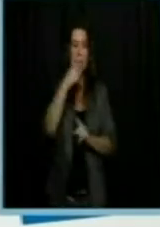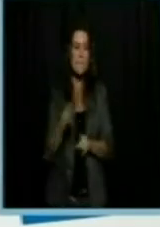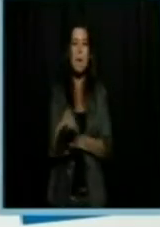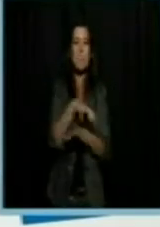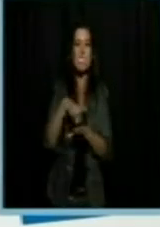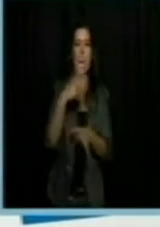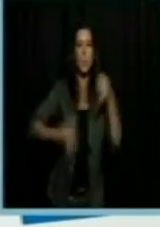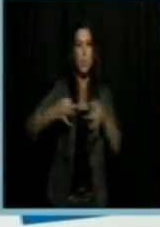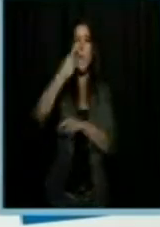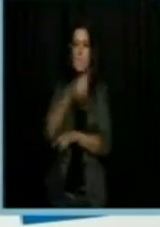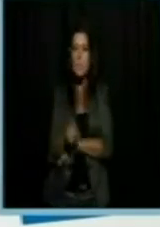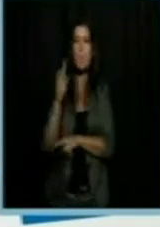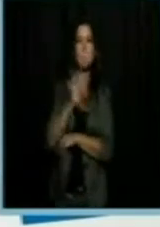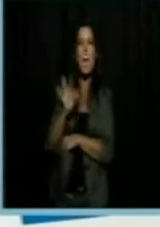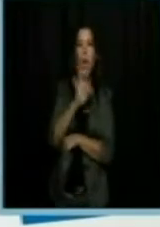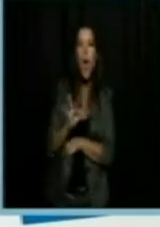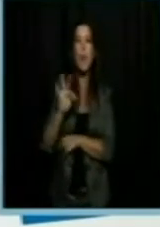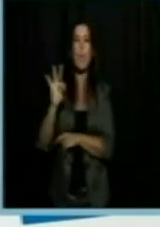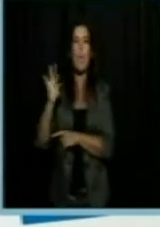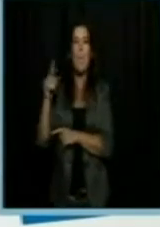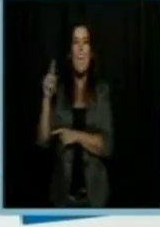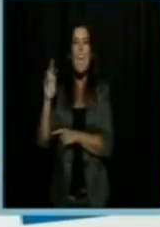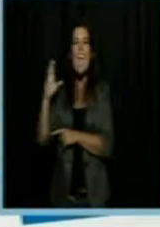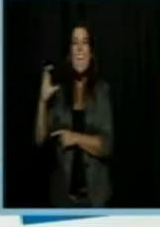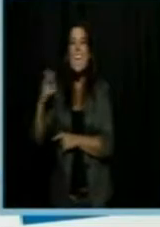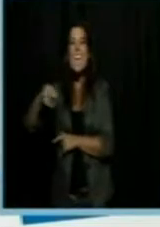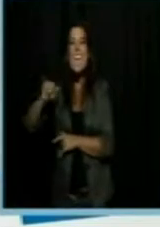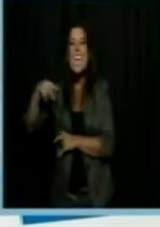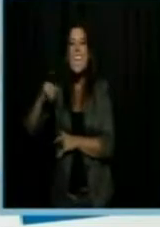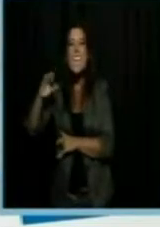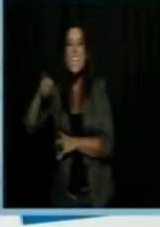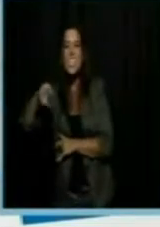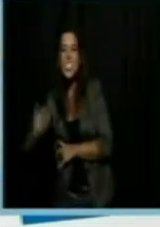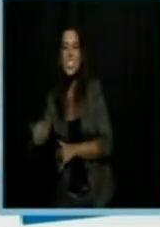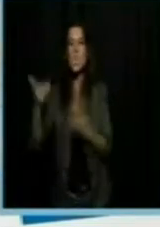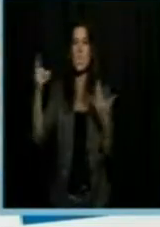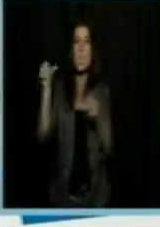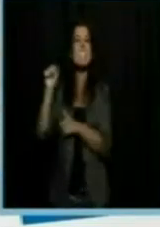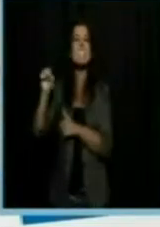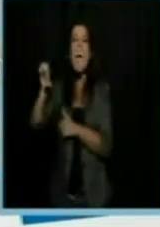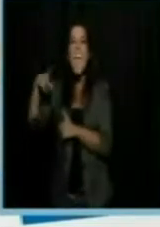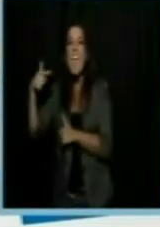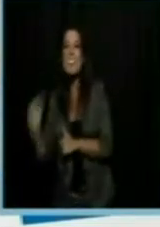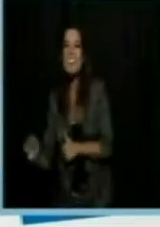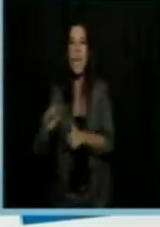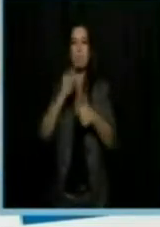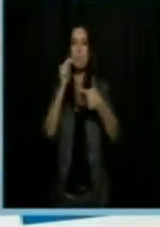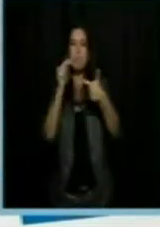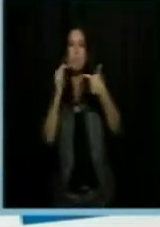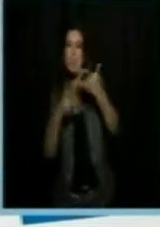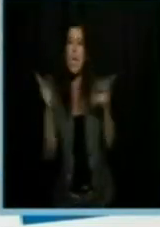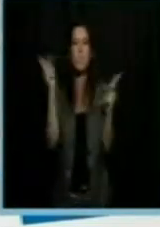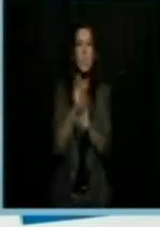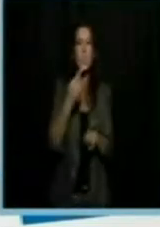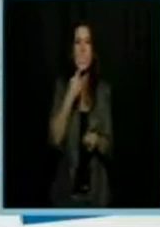Borsellino, Antonino Scopelliti, Rocco Chinnici, Rosario Livatino, Antonino Saetta, ricordiamoceli tutti i